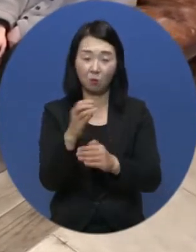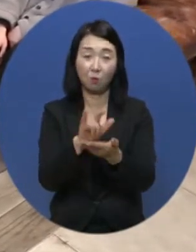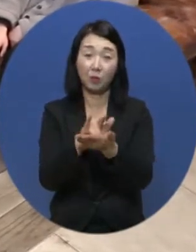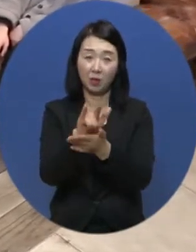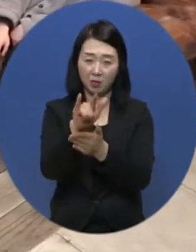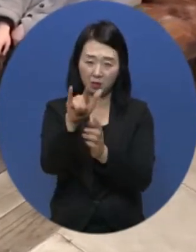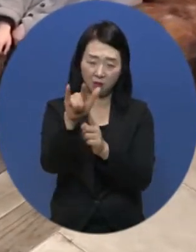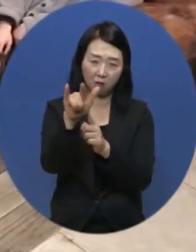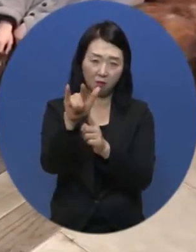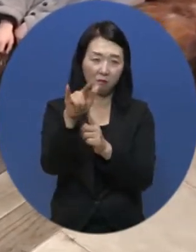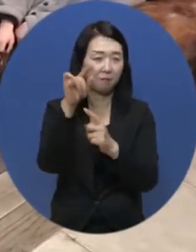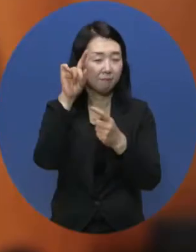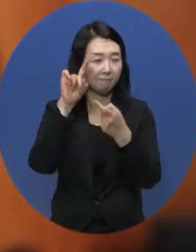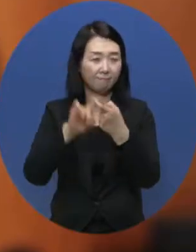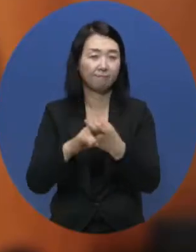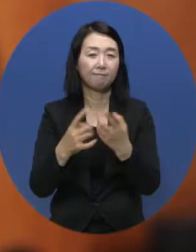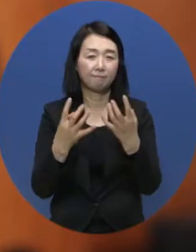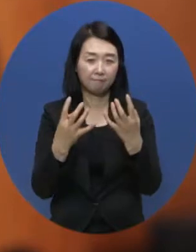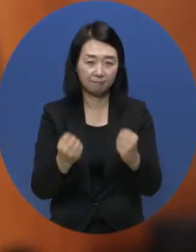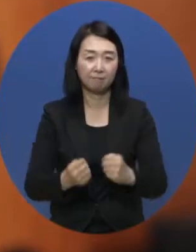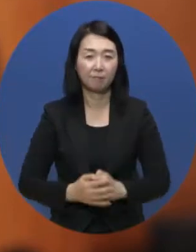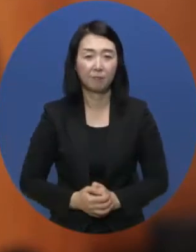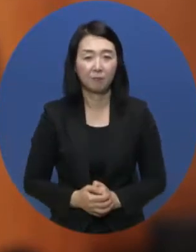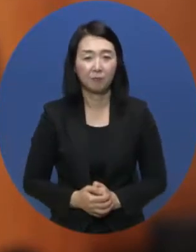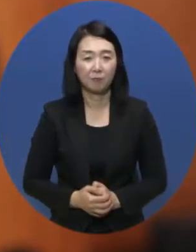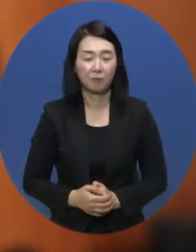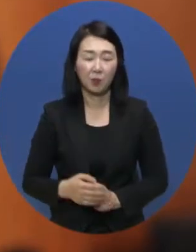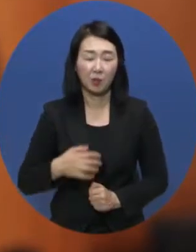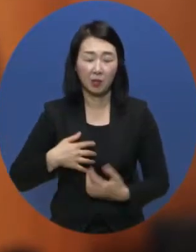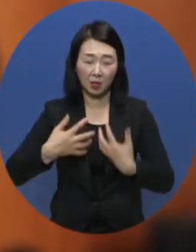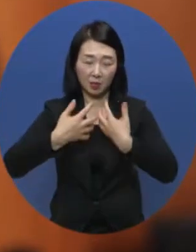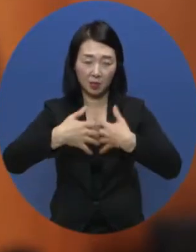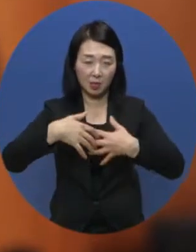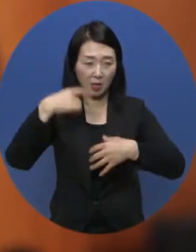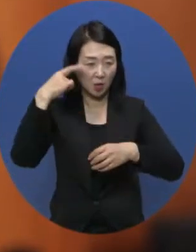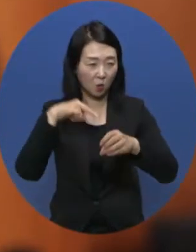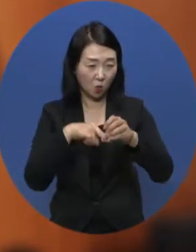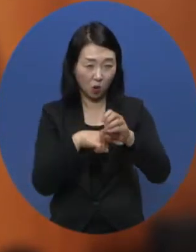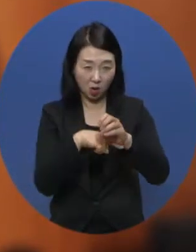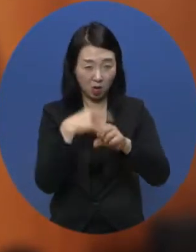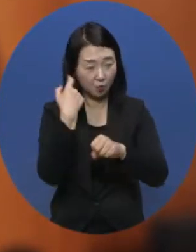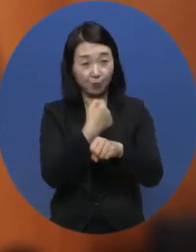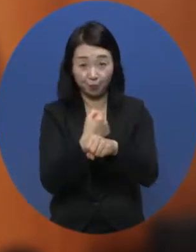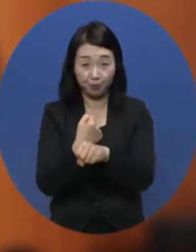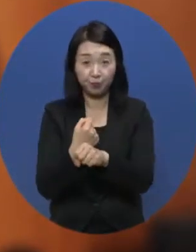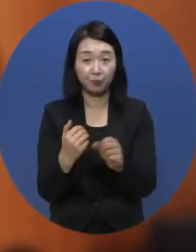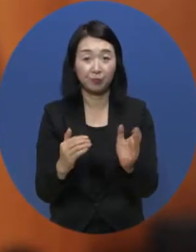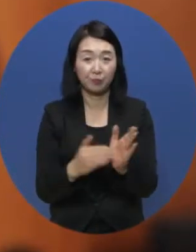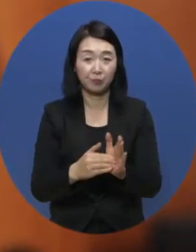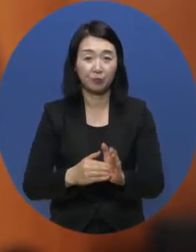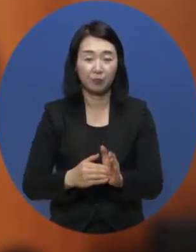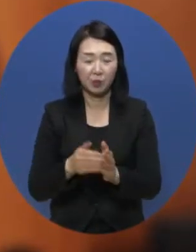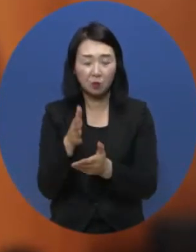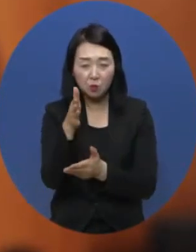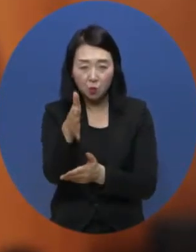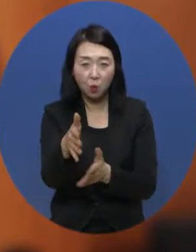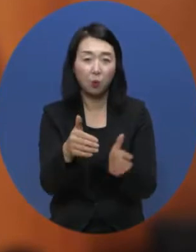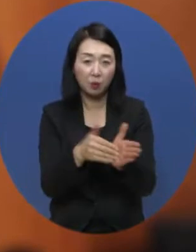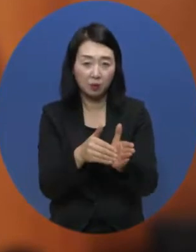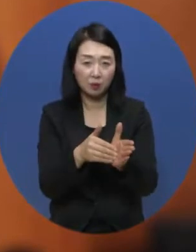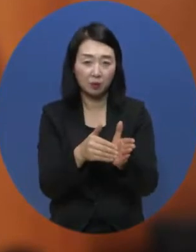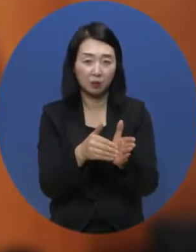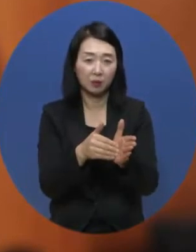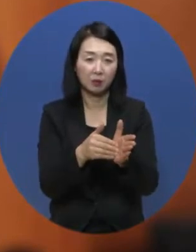비행기 등에 관심이 많아서 저는 기계공학이라는 학문을 전공을 했고요. 기계공학을 전공하면서